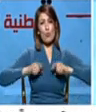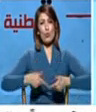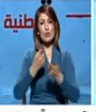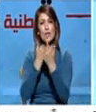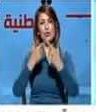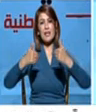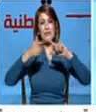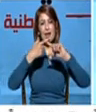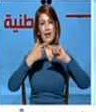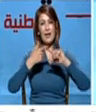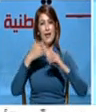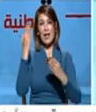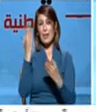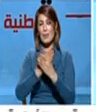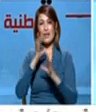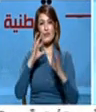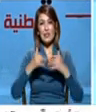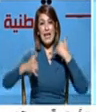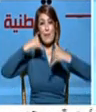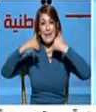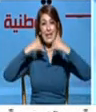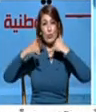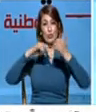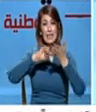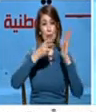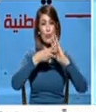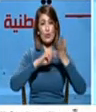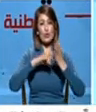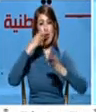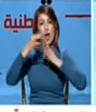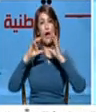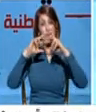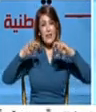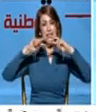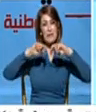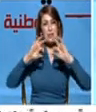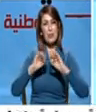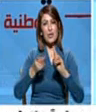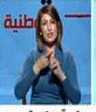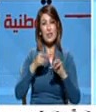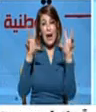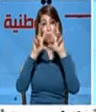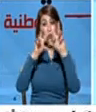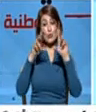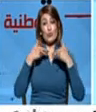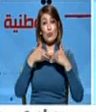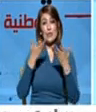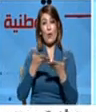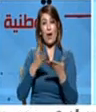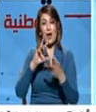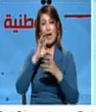اه ملف تكنولوجيا الاتصال معناها فيها قال لك قبل يشوفوا حتى